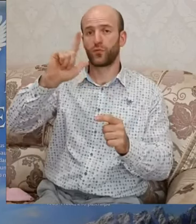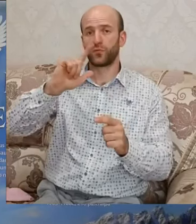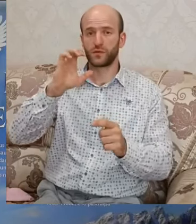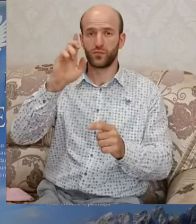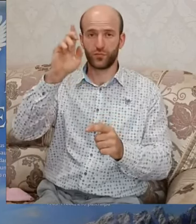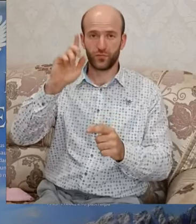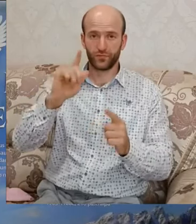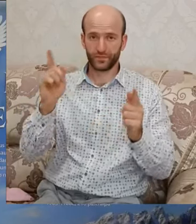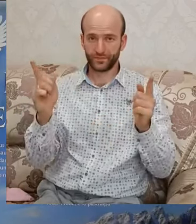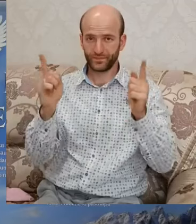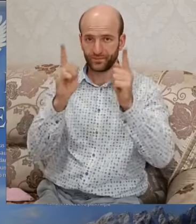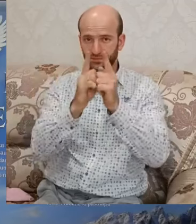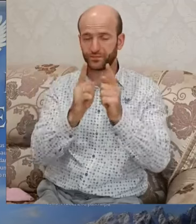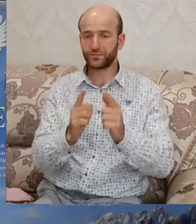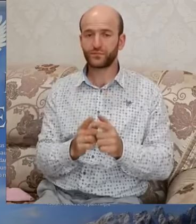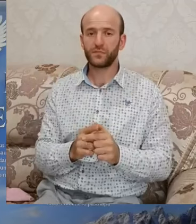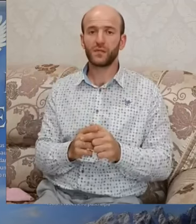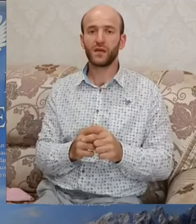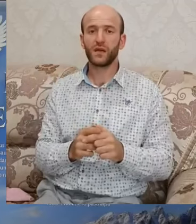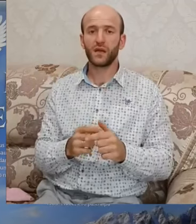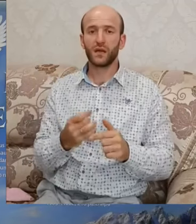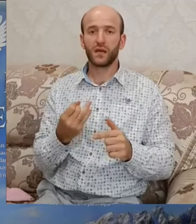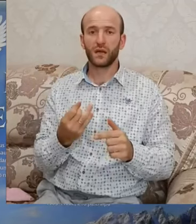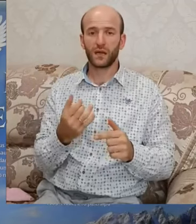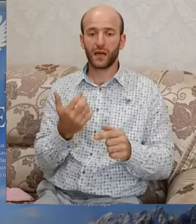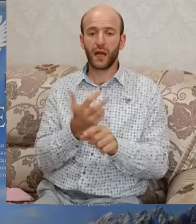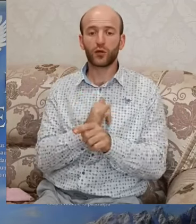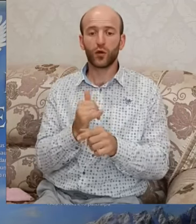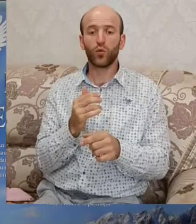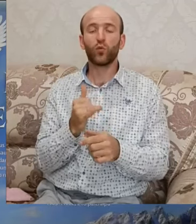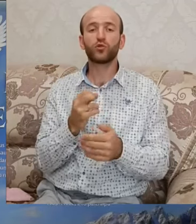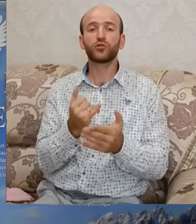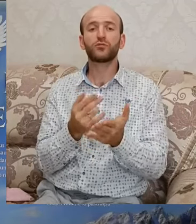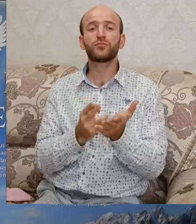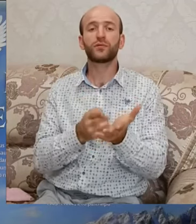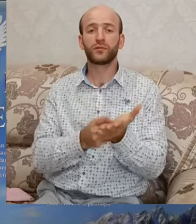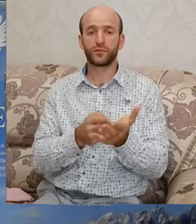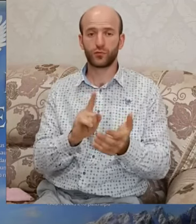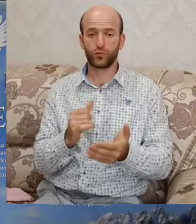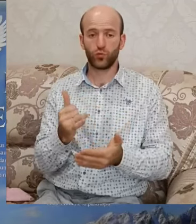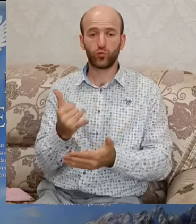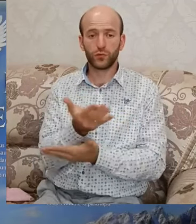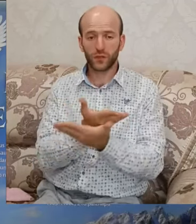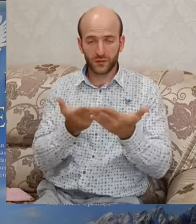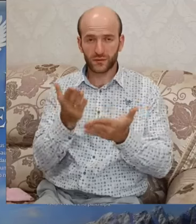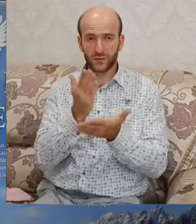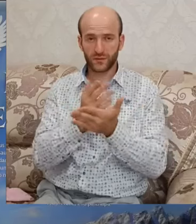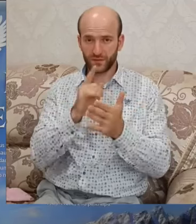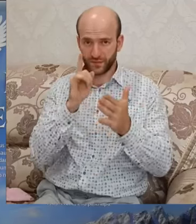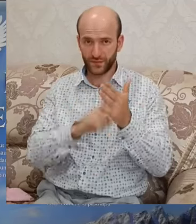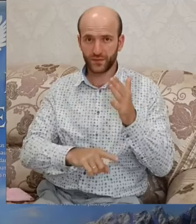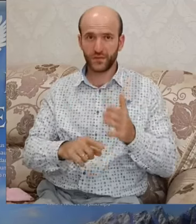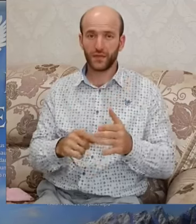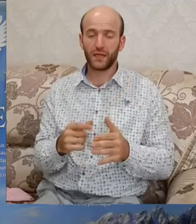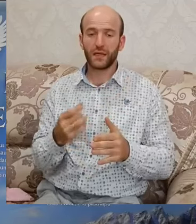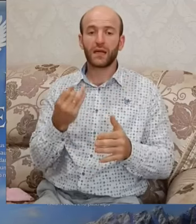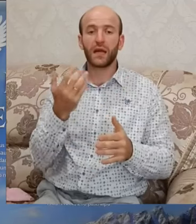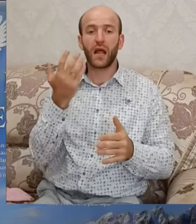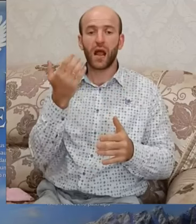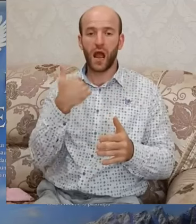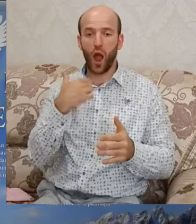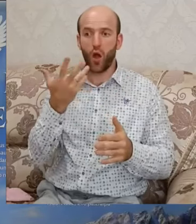yra mūsų tikėjimo įrodymas. А это уже, знаете, доказательство нашей веры. Когда aš išgirdau apie brolio Vladimiro situaciją, когда я услышала